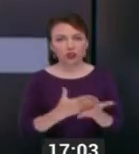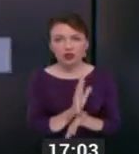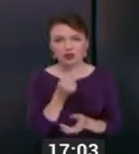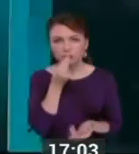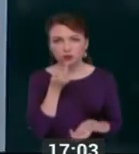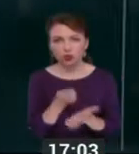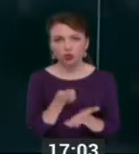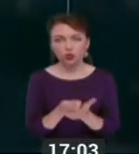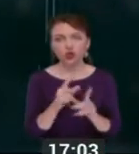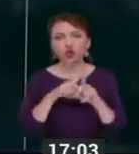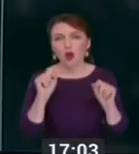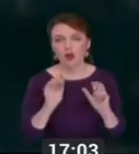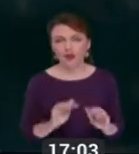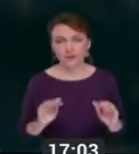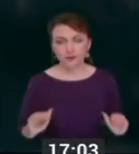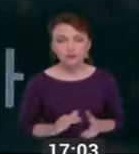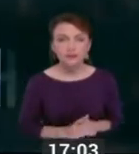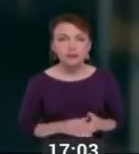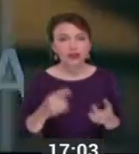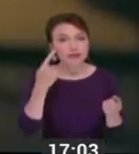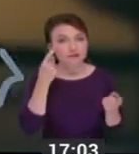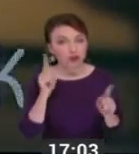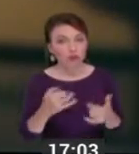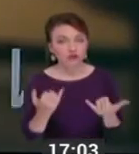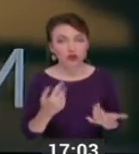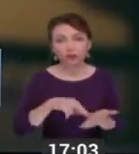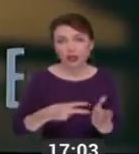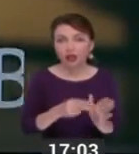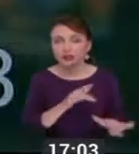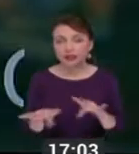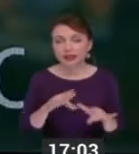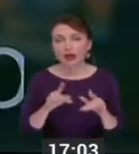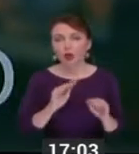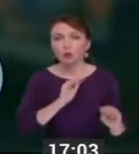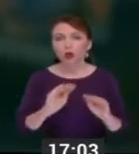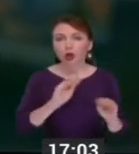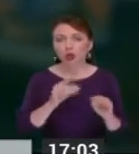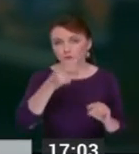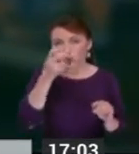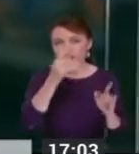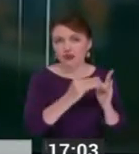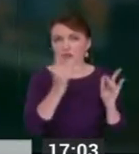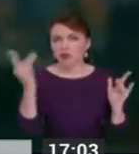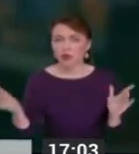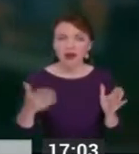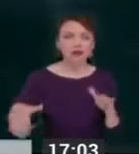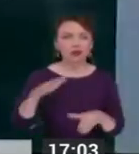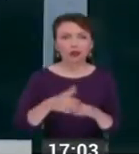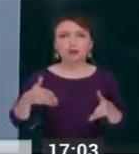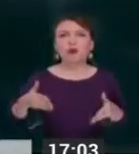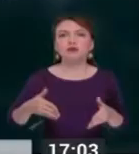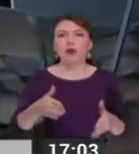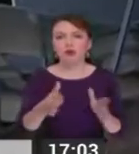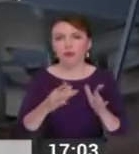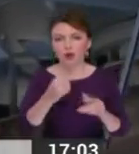школярів. Став відомий план дій під час монтажу чергового прогону Шулявського шляхопроводу над проспектом Перемоги.